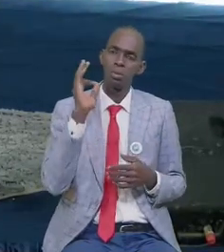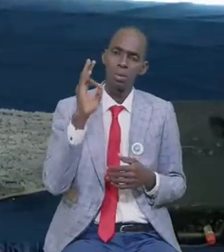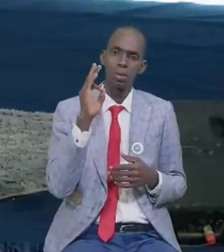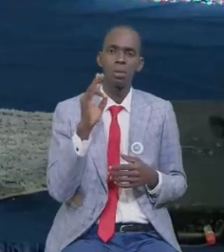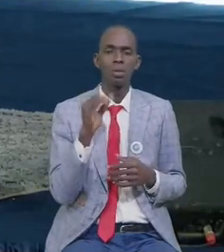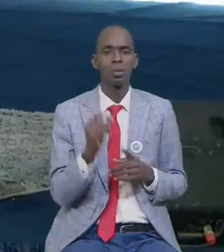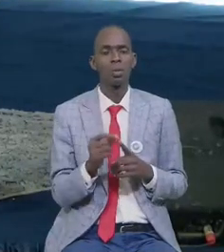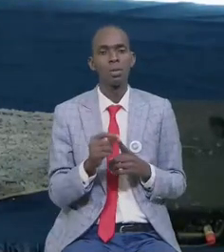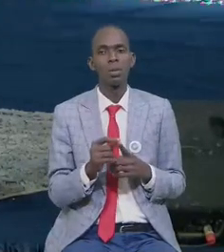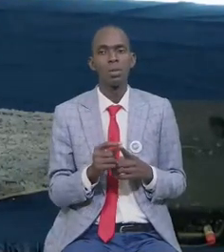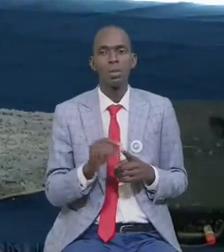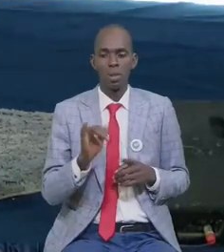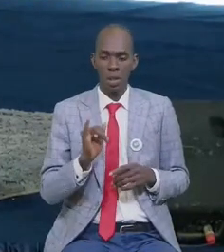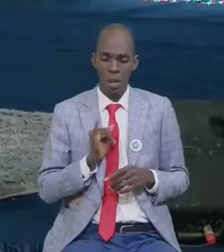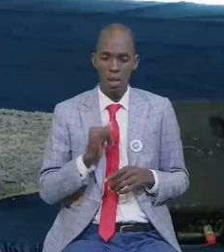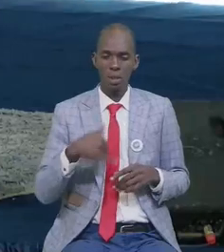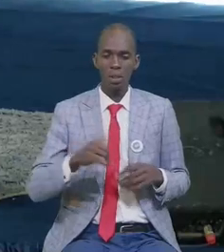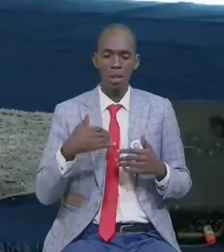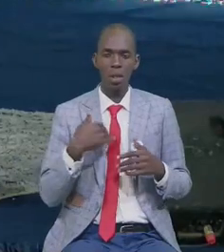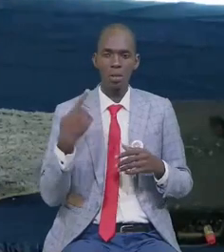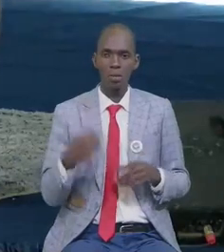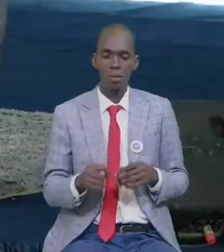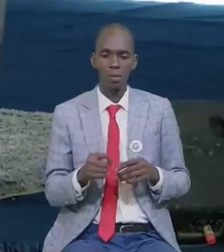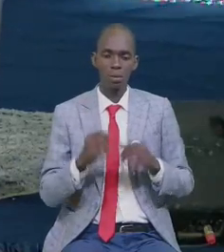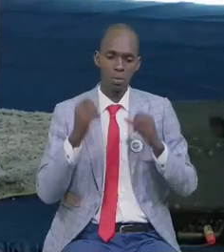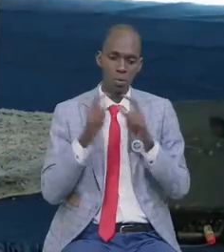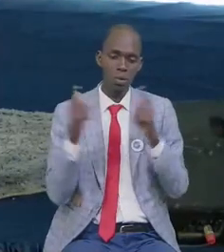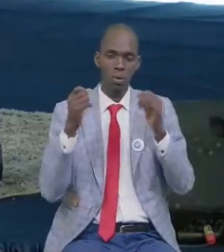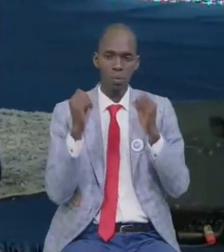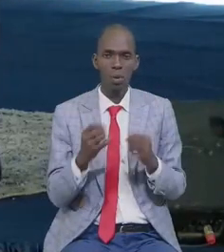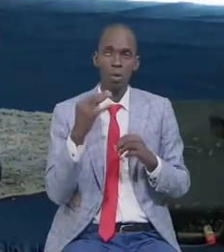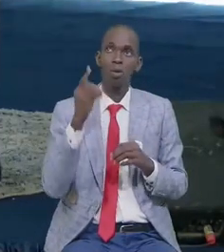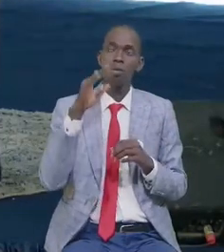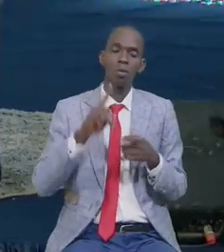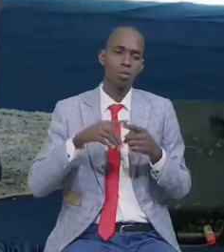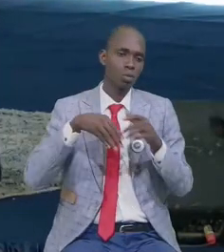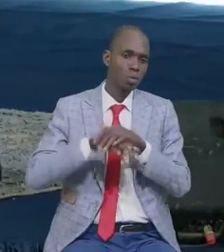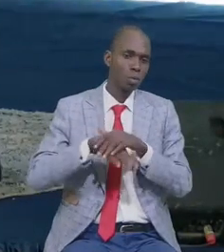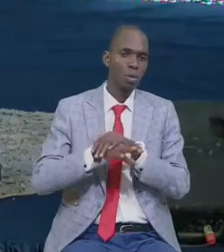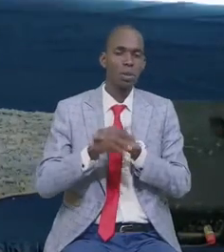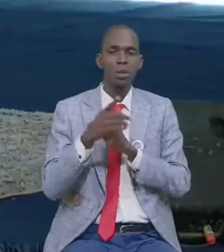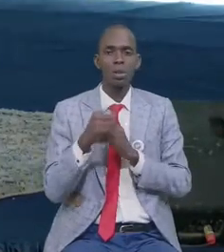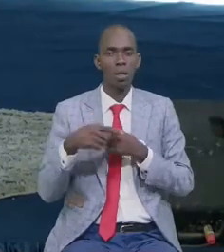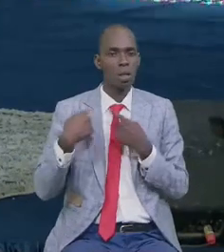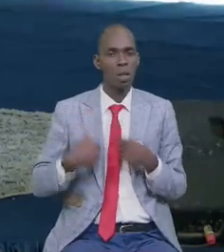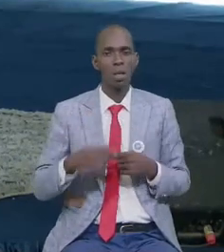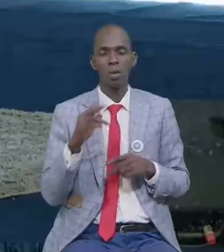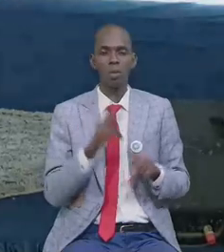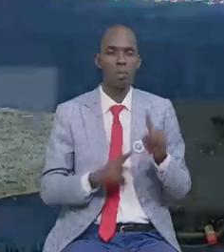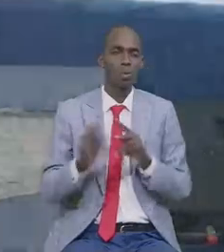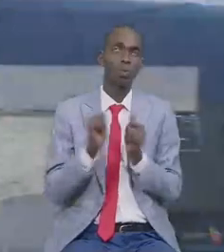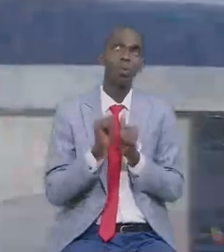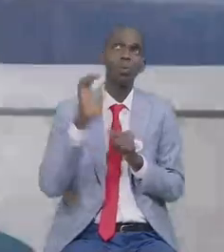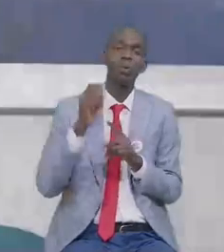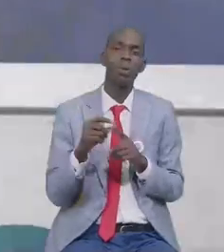J'ai toujours la puissance de pénétration de Dieu pour pénétrer le cœur des gens. Et